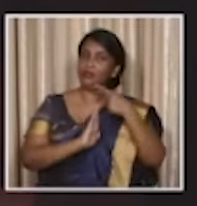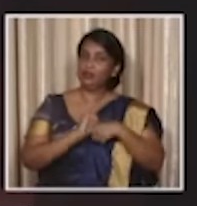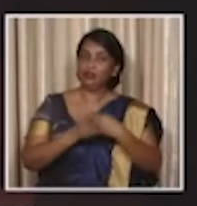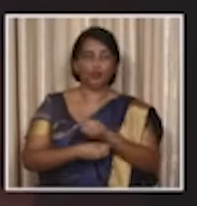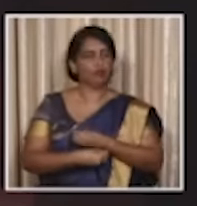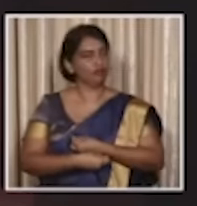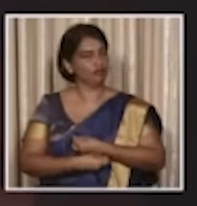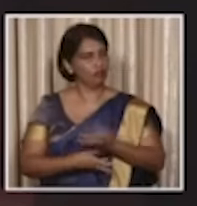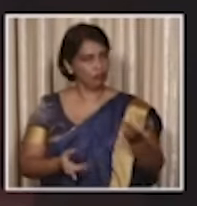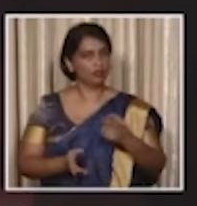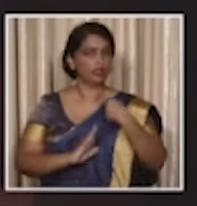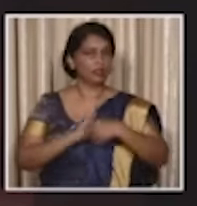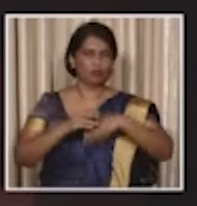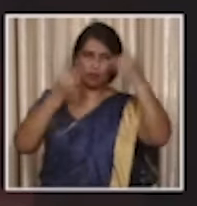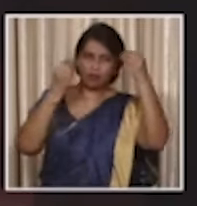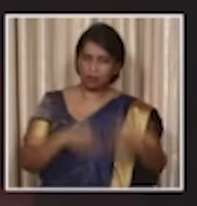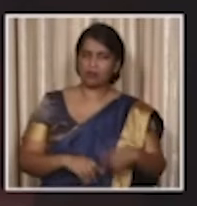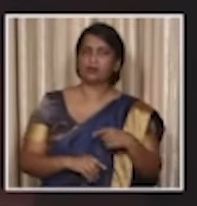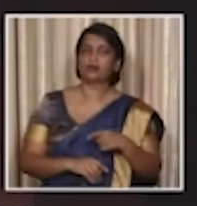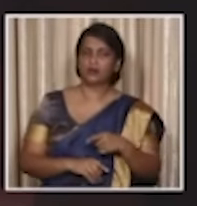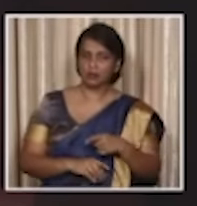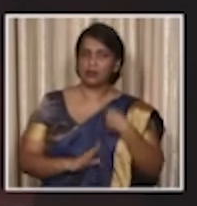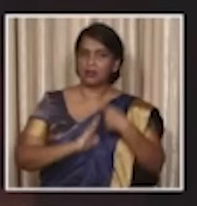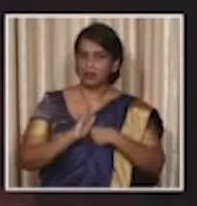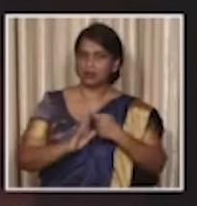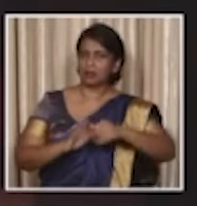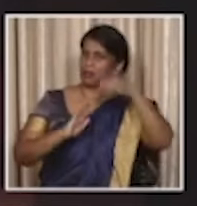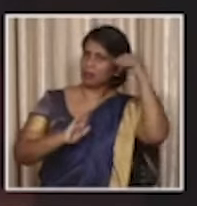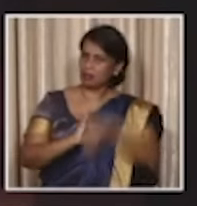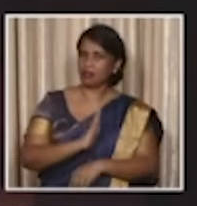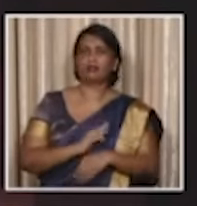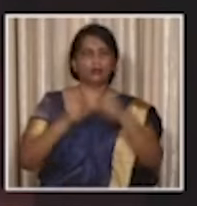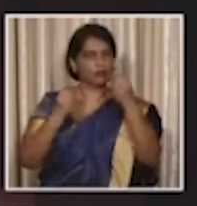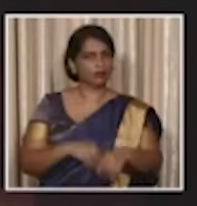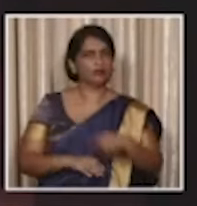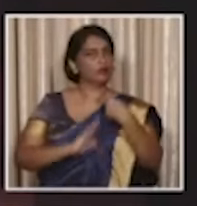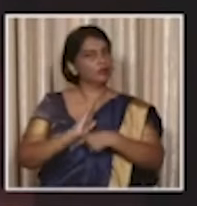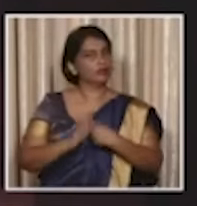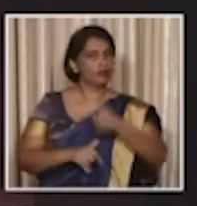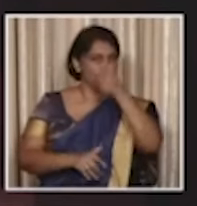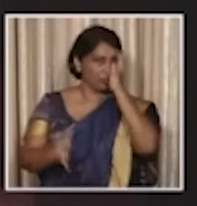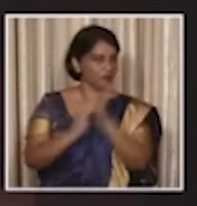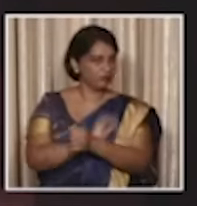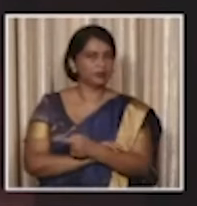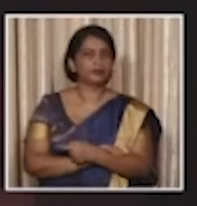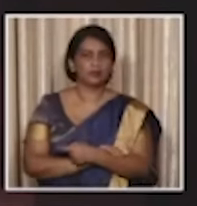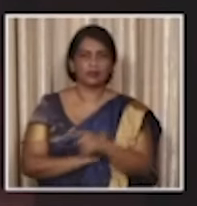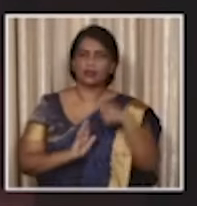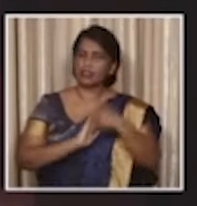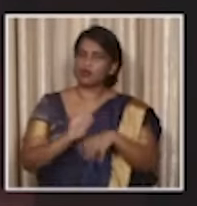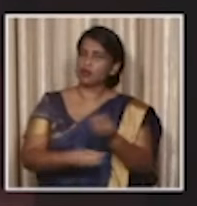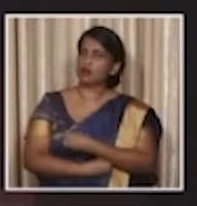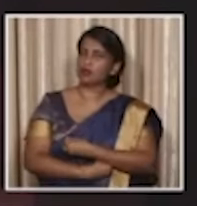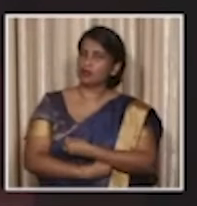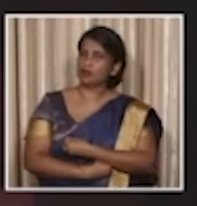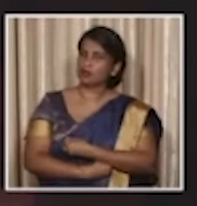විනාශ කරපු, රට බංකොලොත් කරපු, රට පතුලටම වට්ටපු, රට මංකොල්ල කාපු, රට විනාශ